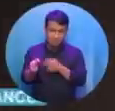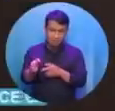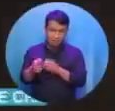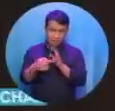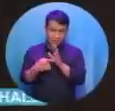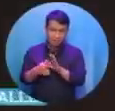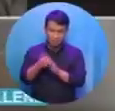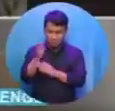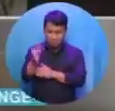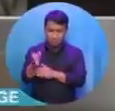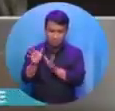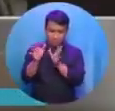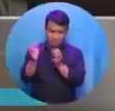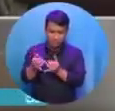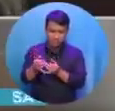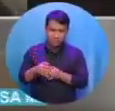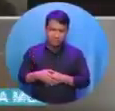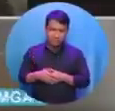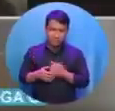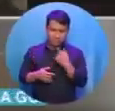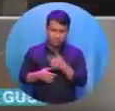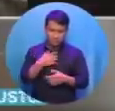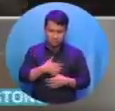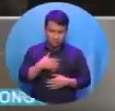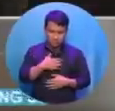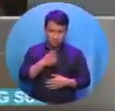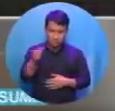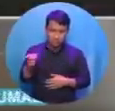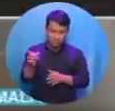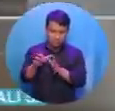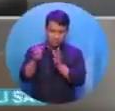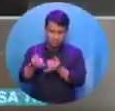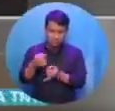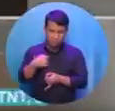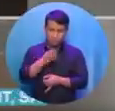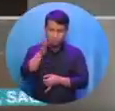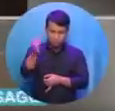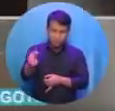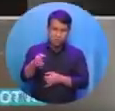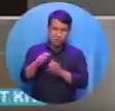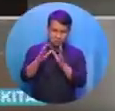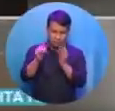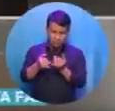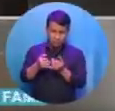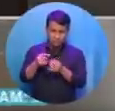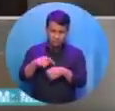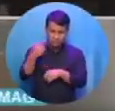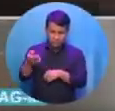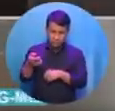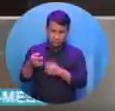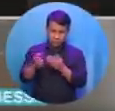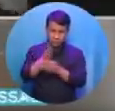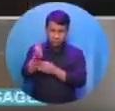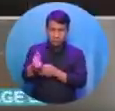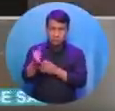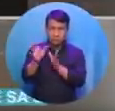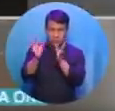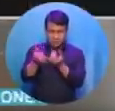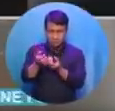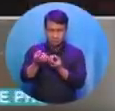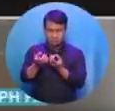pisasano. Okay, nagsubo kayo sa barangay? Opo, pumunta po ako. Okay, pagdating po sa barangay? Pagdating ko po